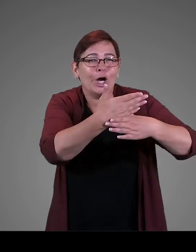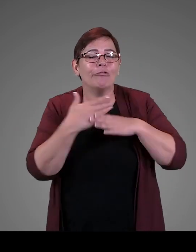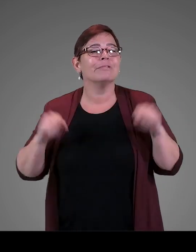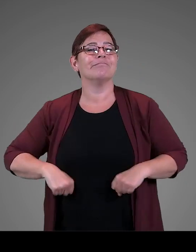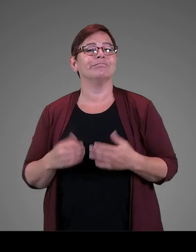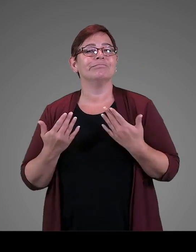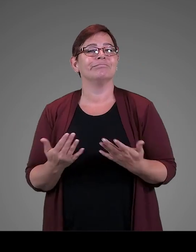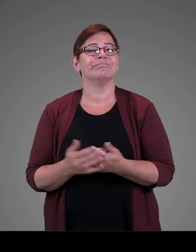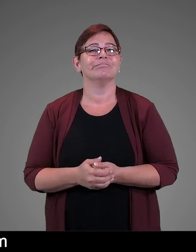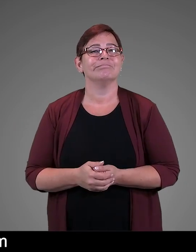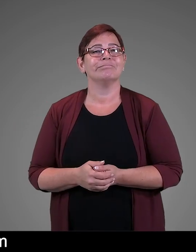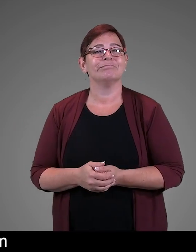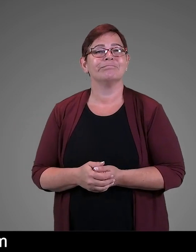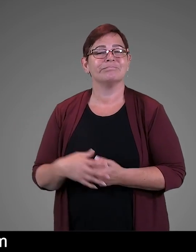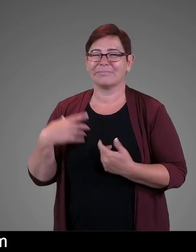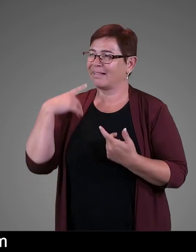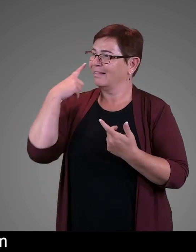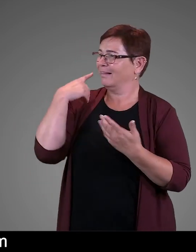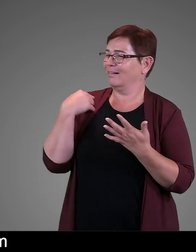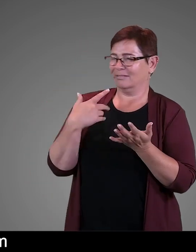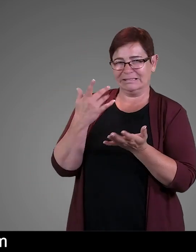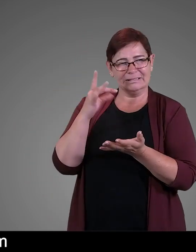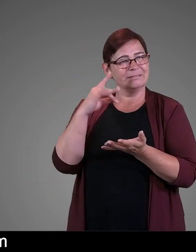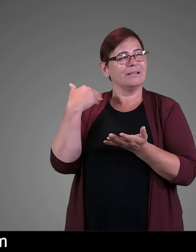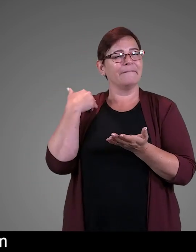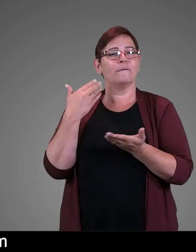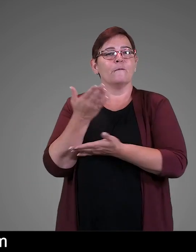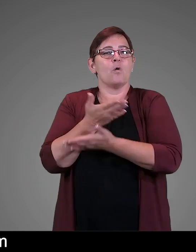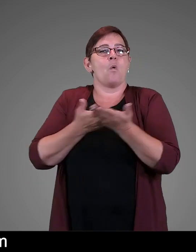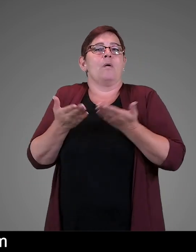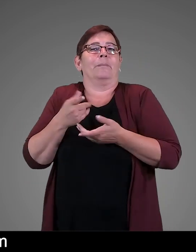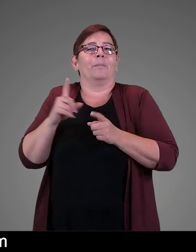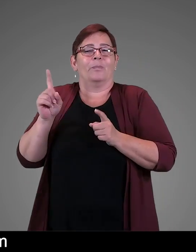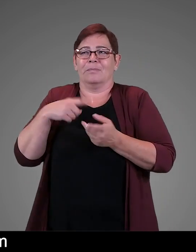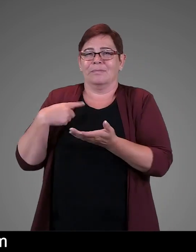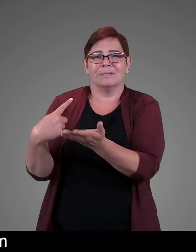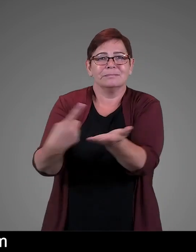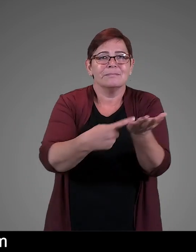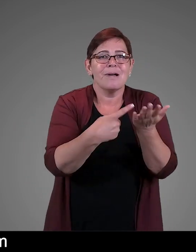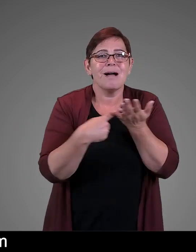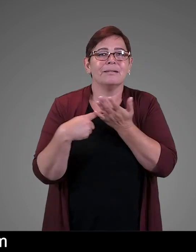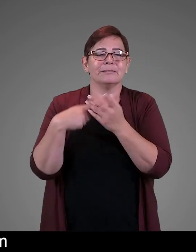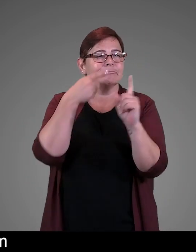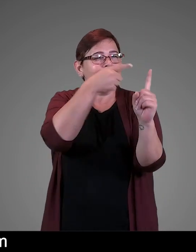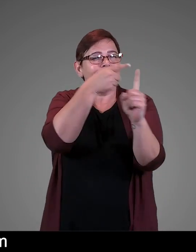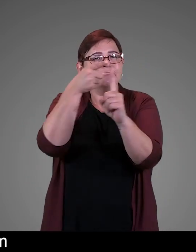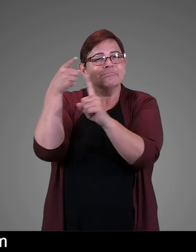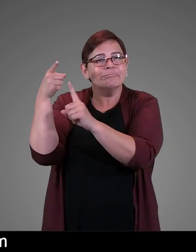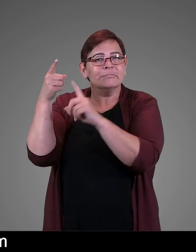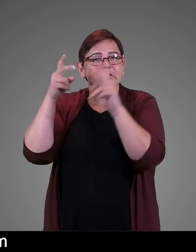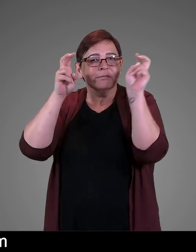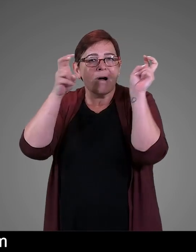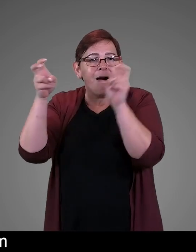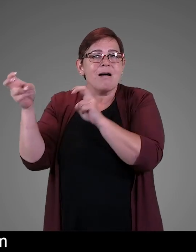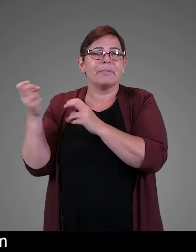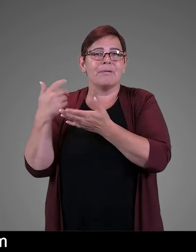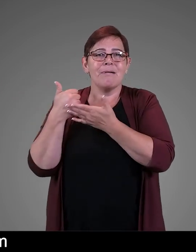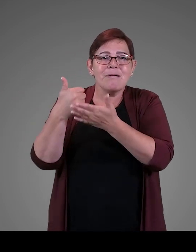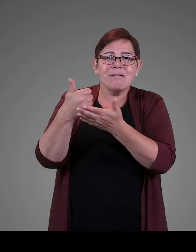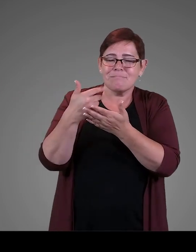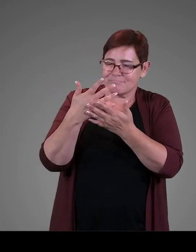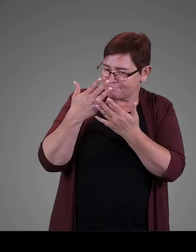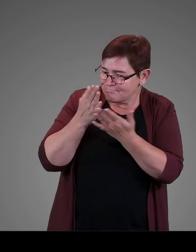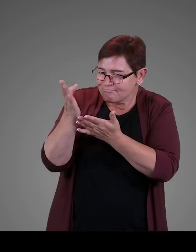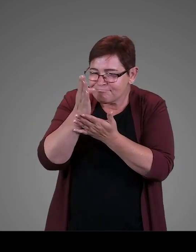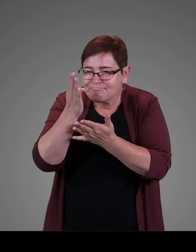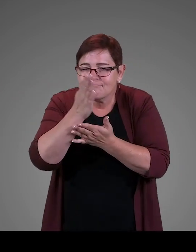les partager. Et je pense aussi qu'on a déjà eu un forum où on pouvait discuter de certains